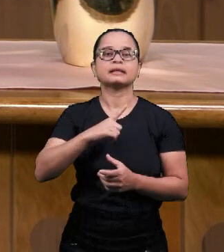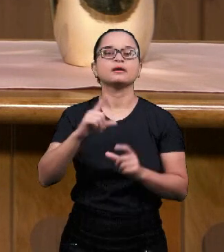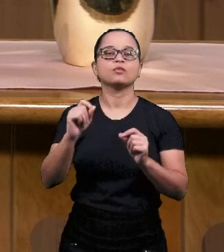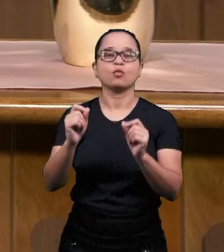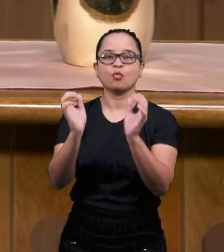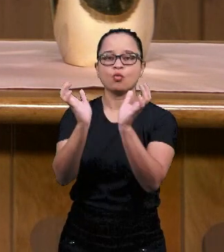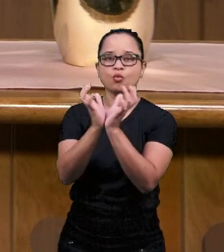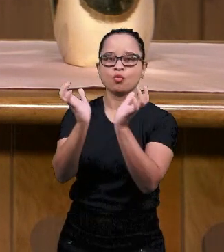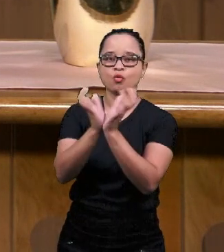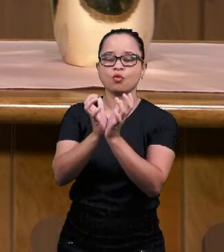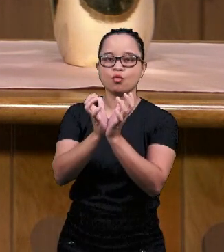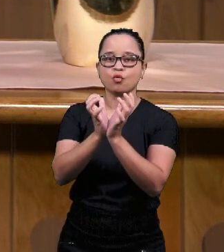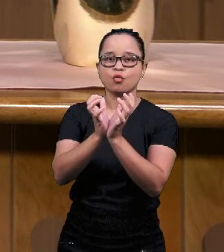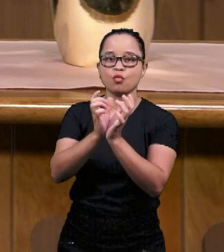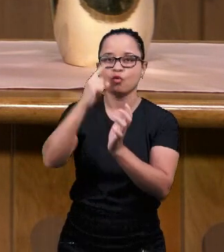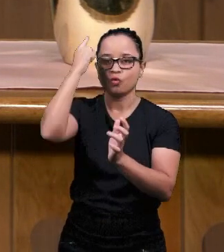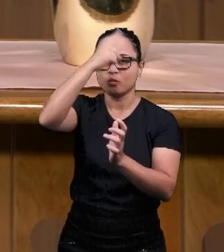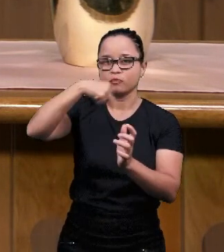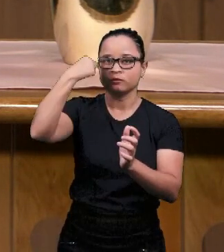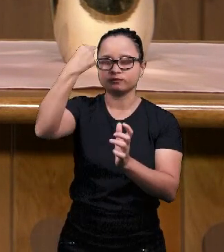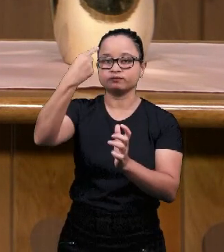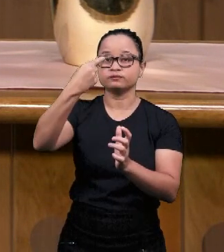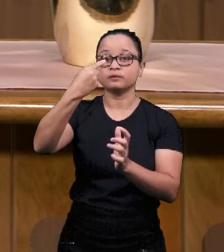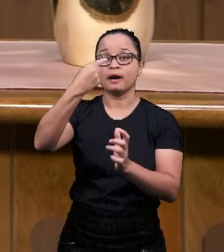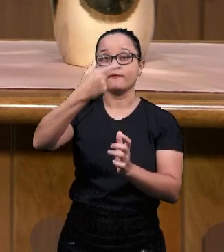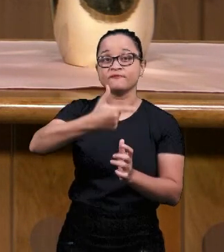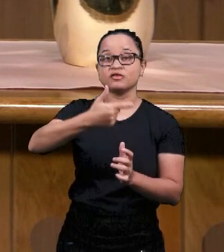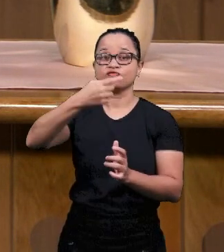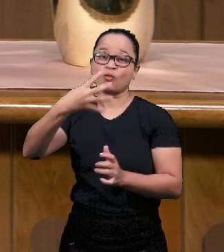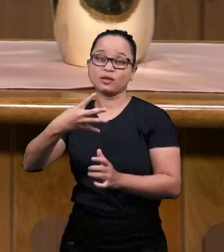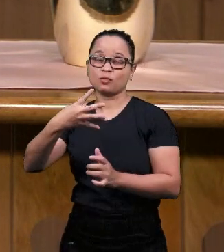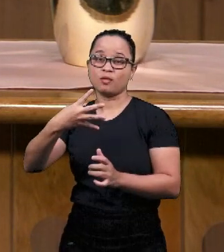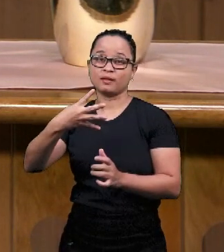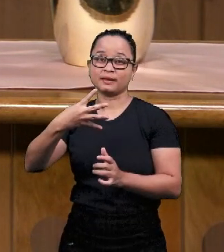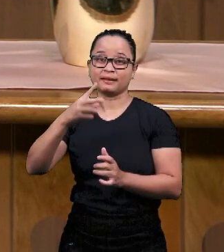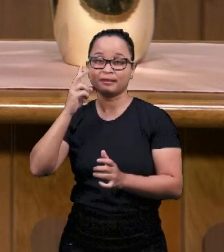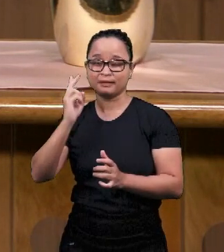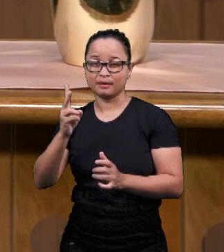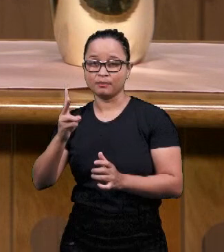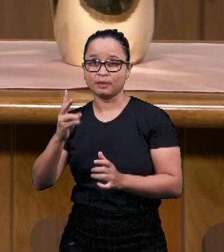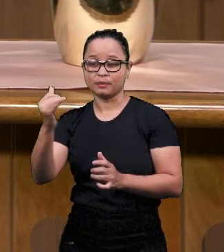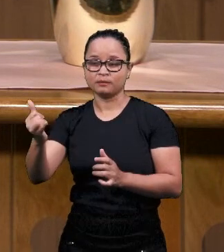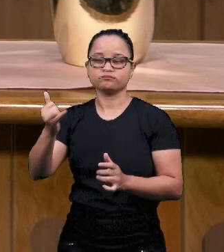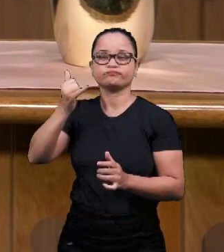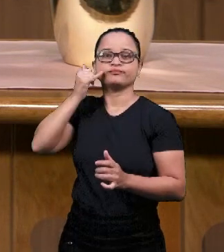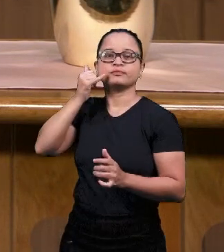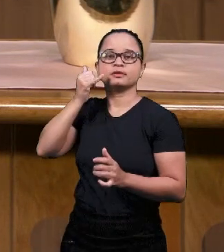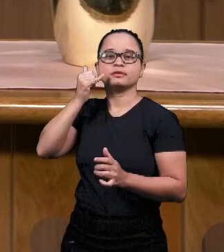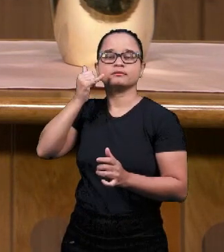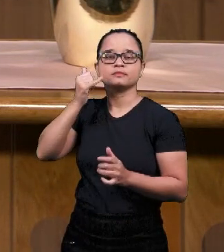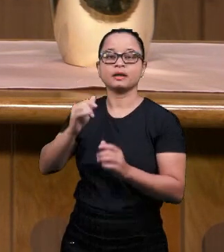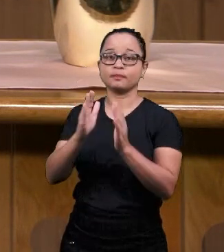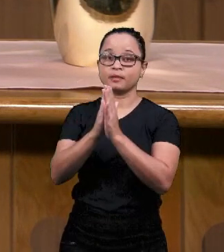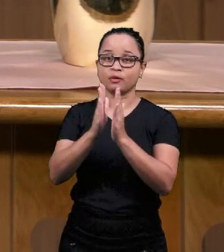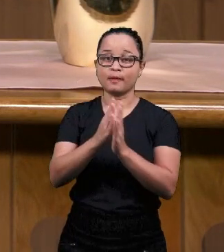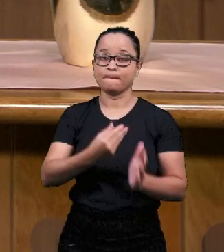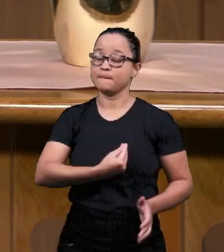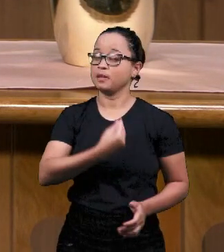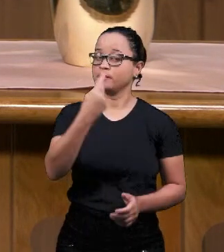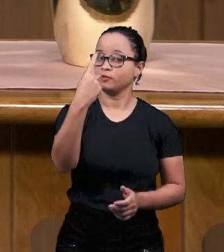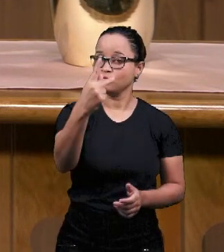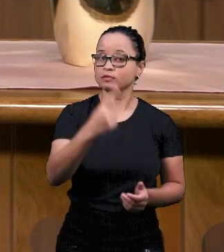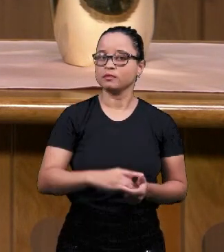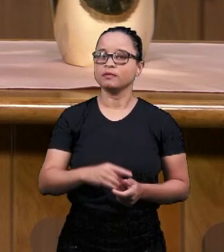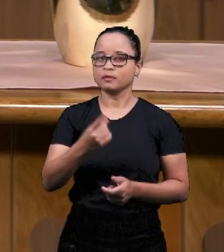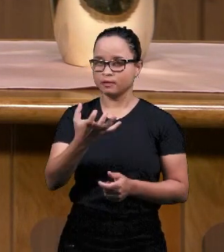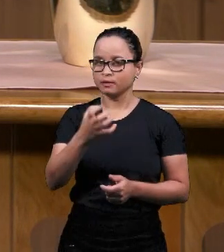группа 24 часа в день в распоряжении вашем, чтобы отвечать на молитву.